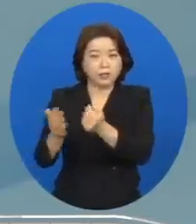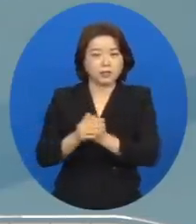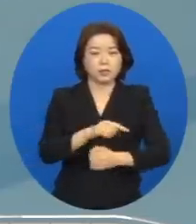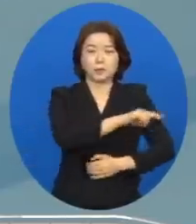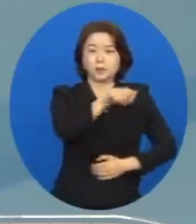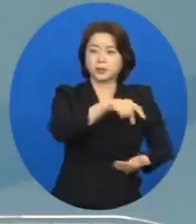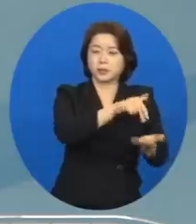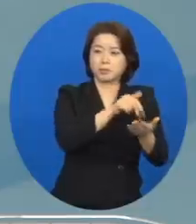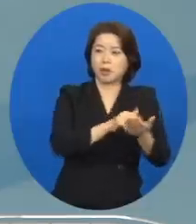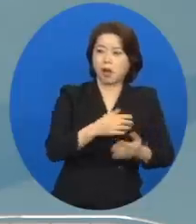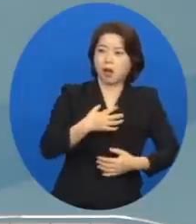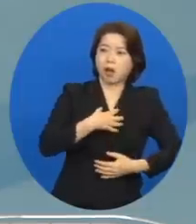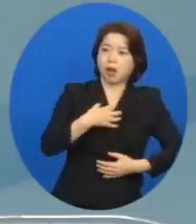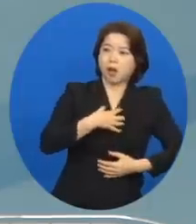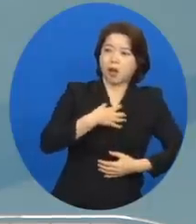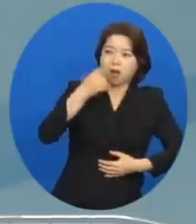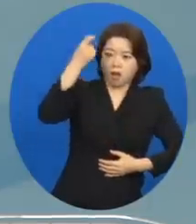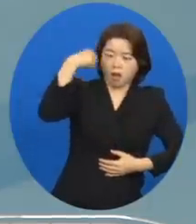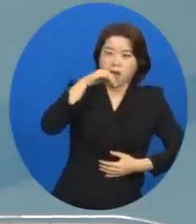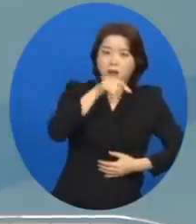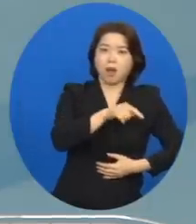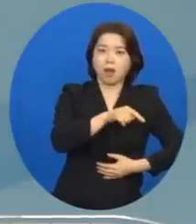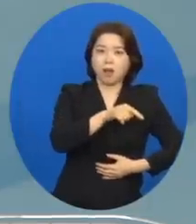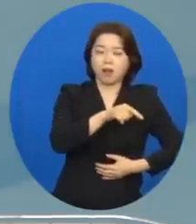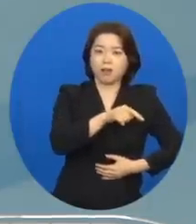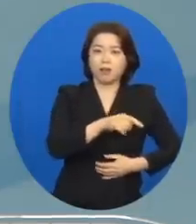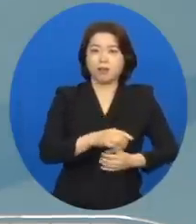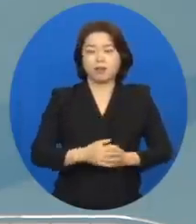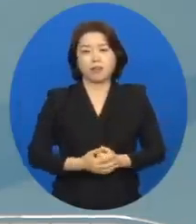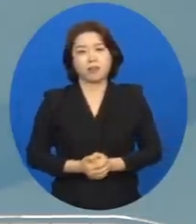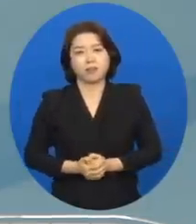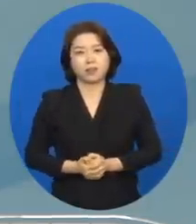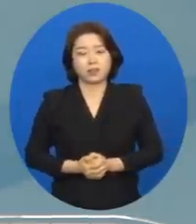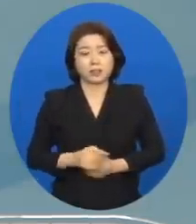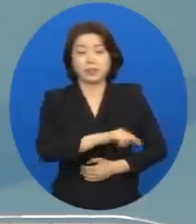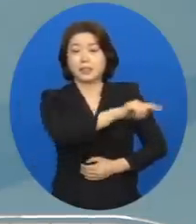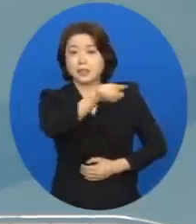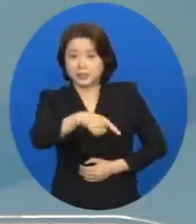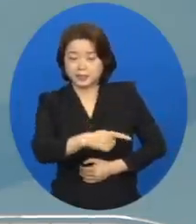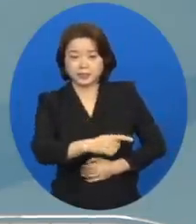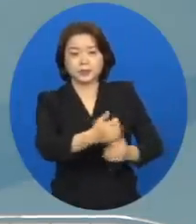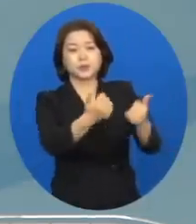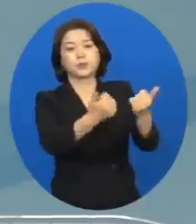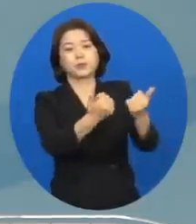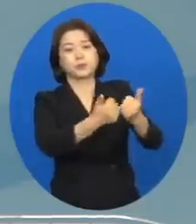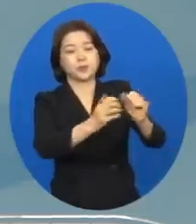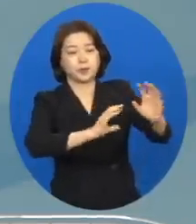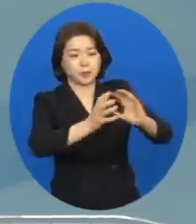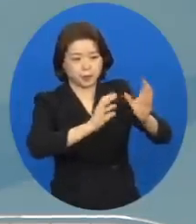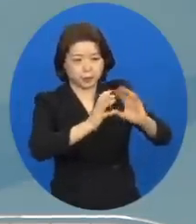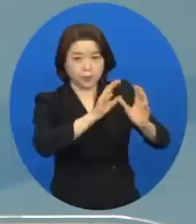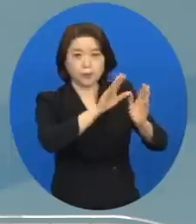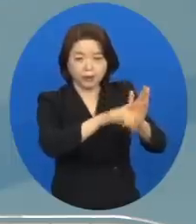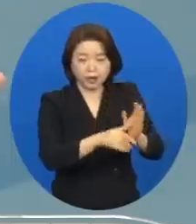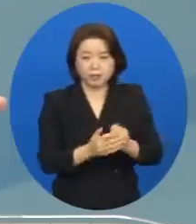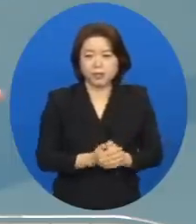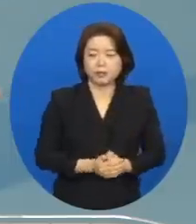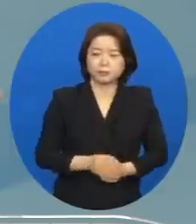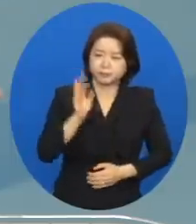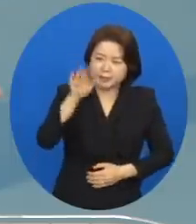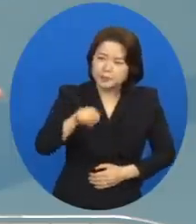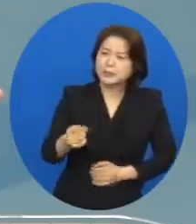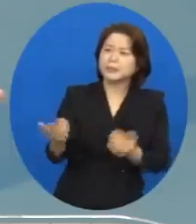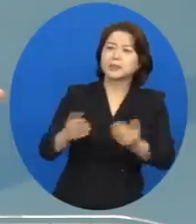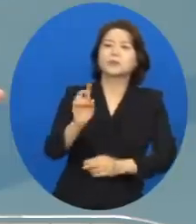그들에게는 대단한 위기로 느껴졌습니다. 그들은 회의를 하면서 이 일을 어떻게 하면